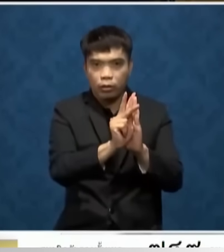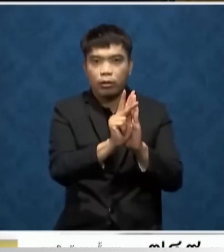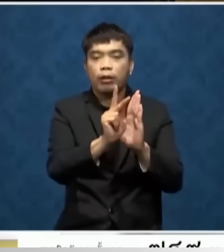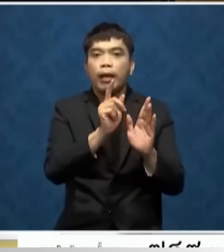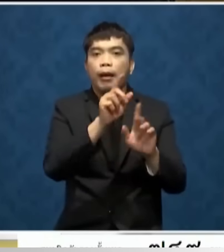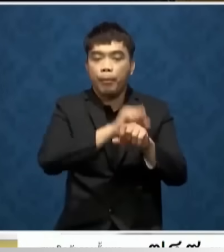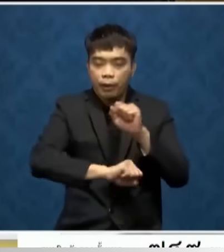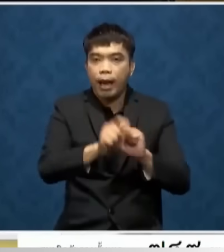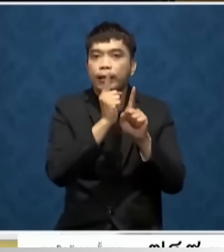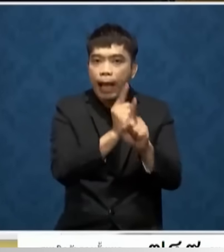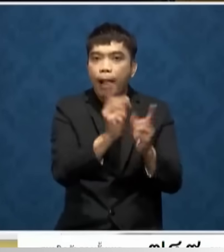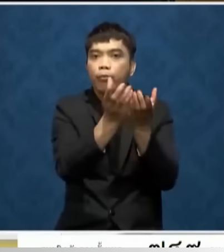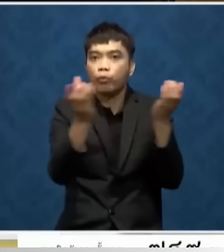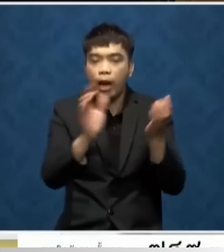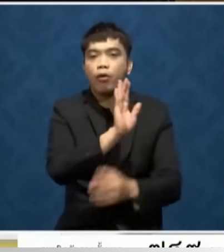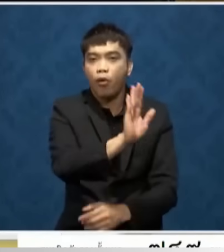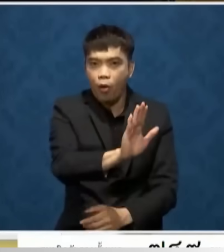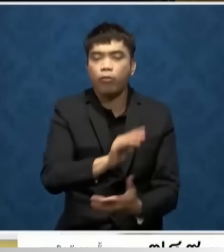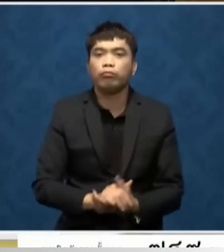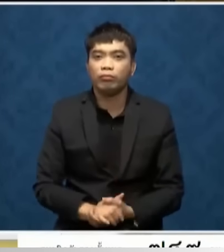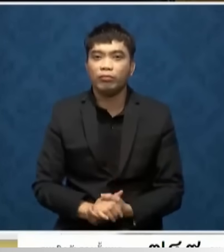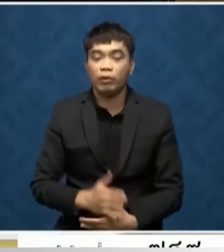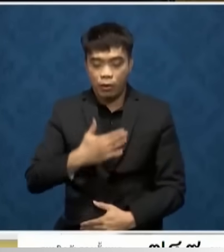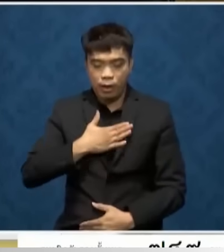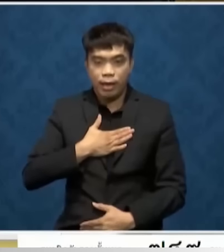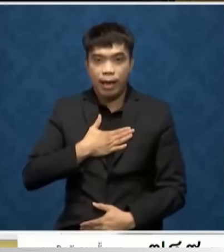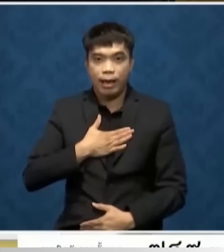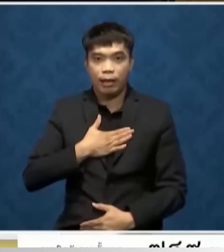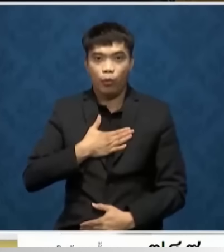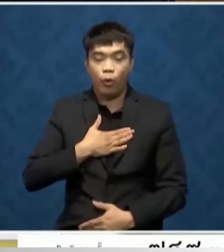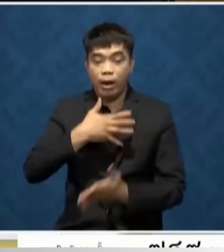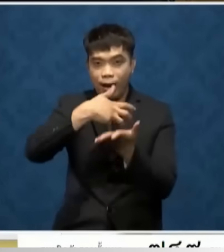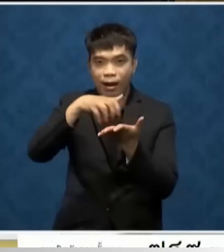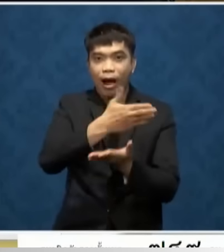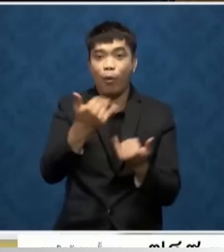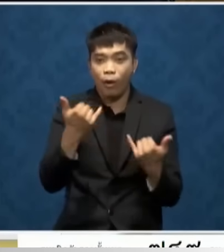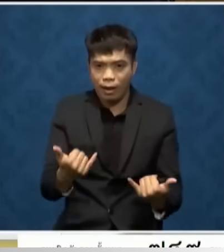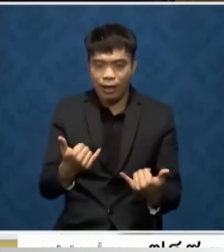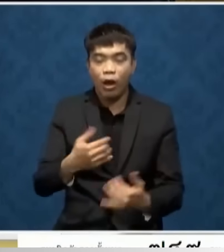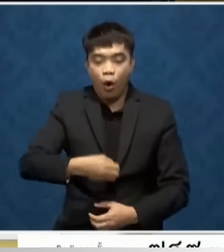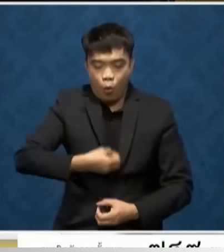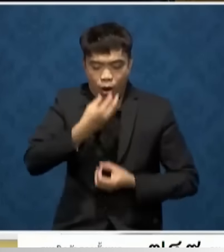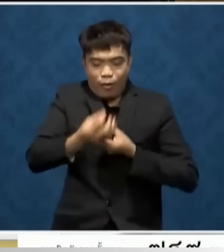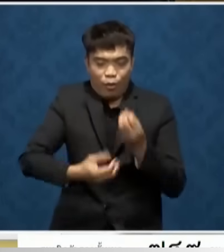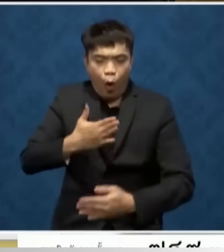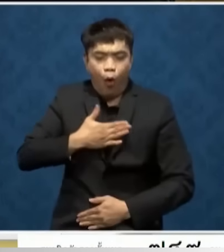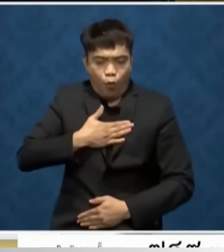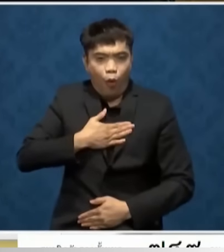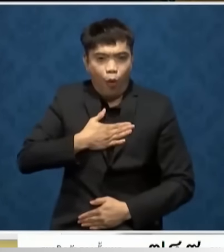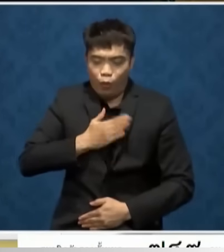นูญดังนั้นในประเด็นที่ผมจะเสนอต่อที่ประชุมต่อไปนี้จึงเป็นความเห็นโดยสุจริตของผม